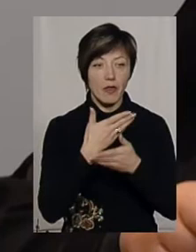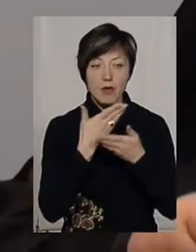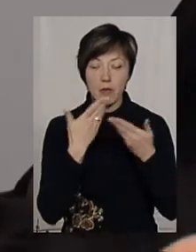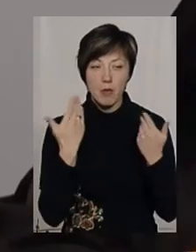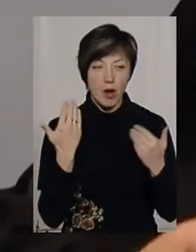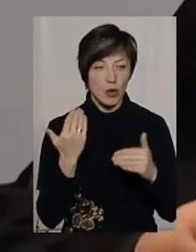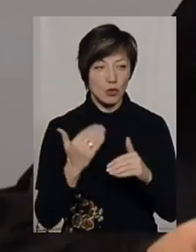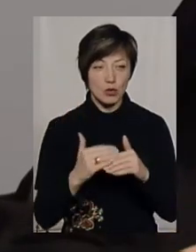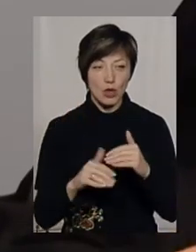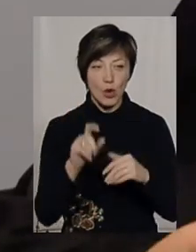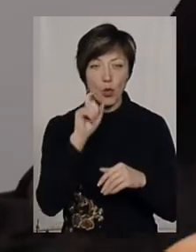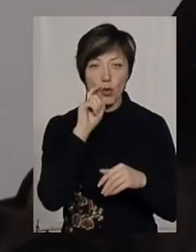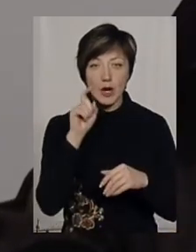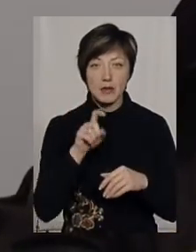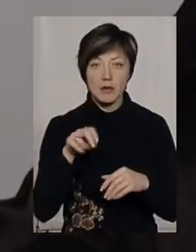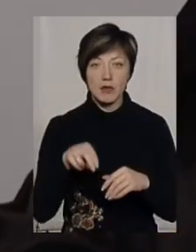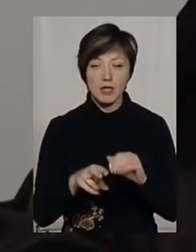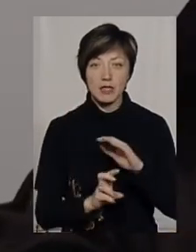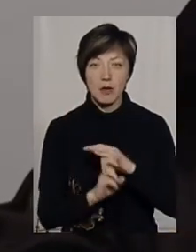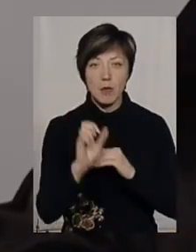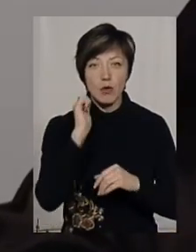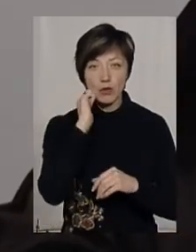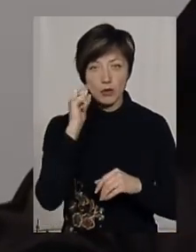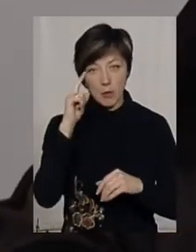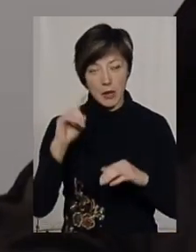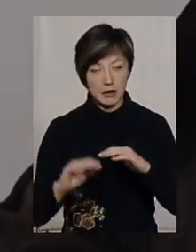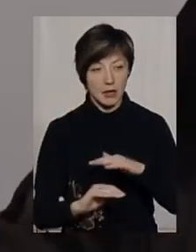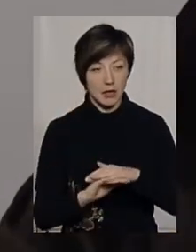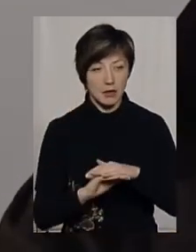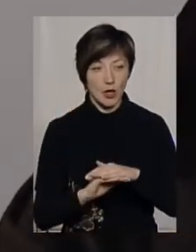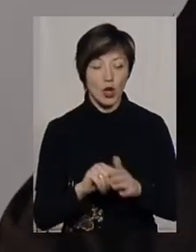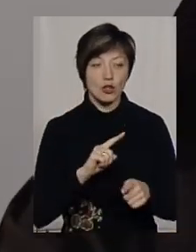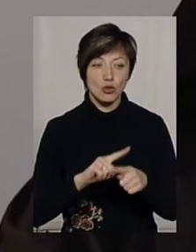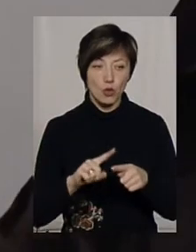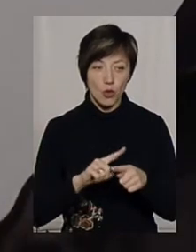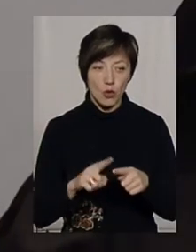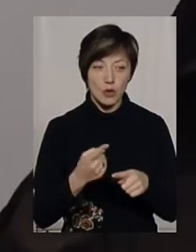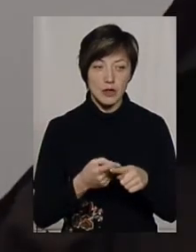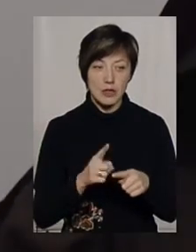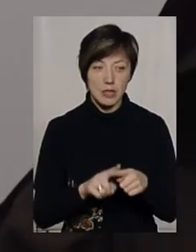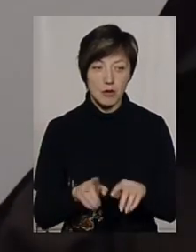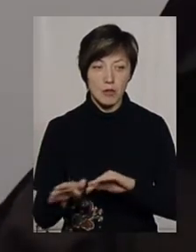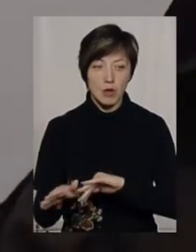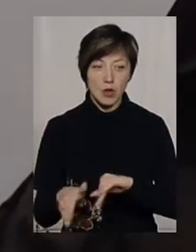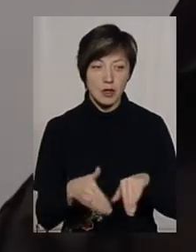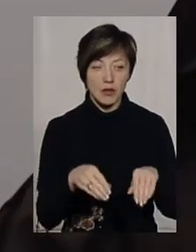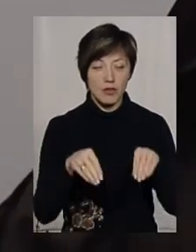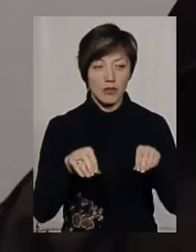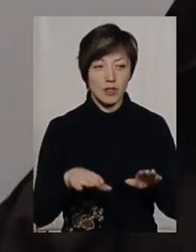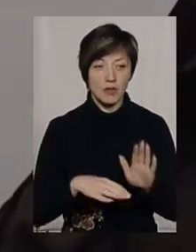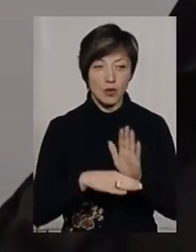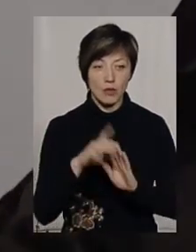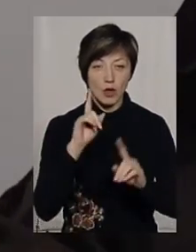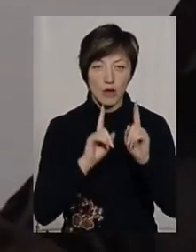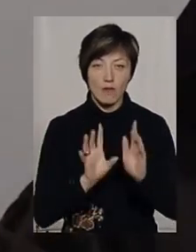вже Української православної церкви Московського патріархату. Скоро це пройде, я думаю, там вирішить Верховна Рада, в